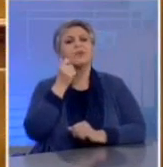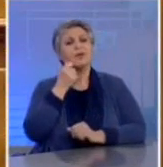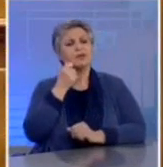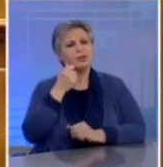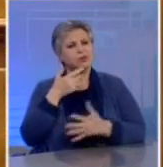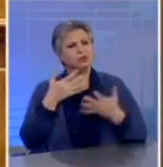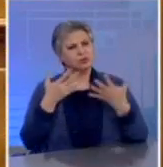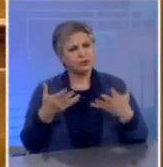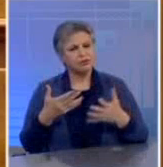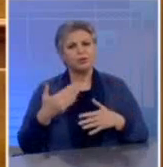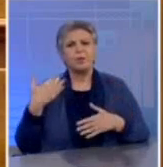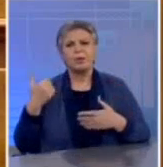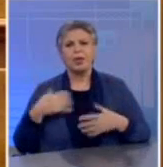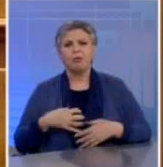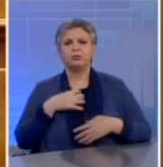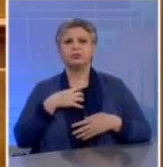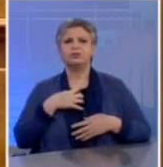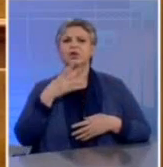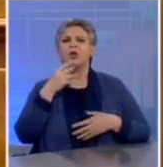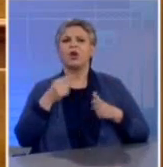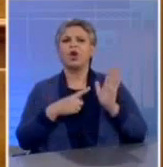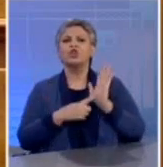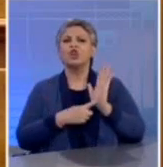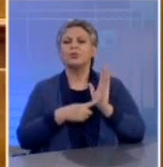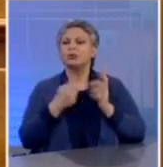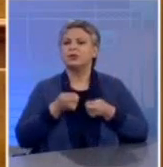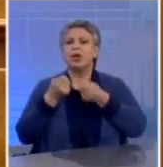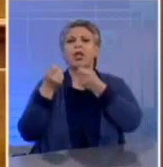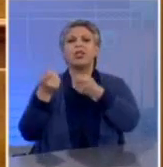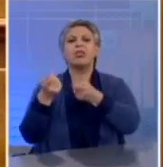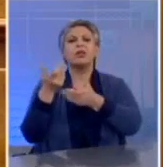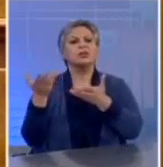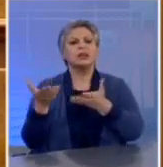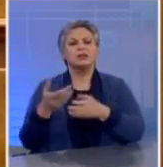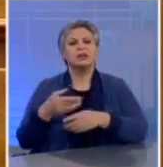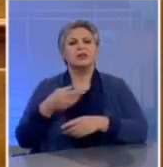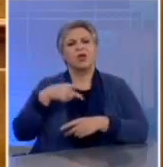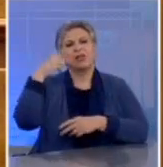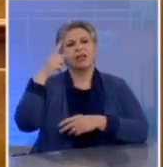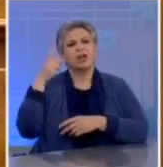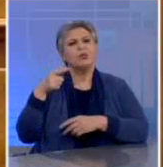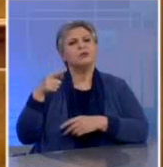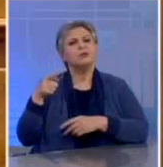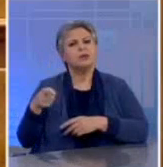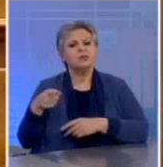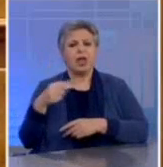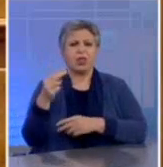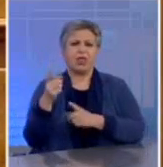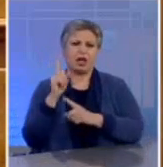γεγονός ότι από πρόσφατο νόμο δίνεται αρμοδιότητα πειθαρχικού έλεγχου στους προέδρους των ανωτάτων δικαστηρίων, μεταξύ αυτών και της κυρίας